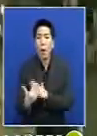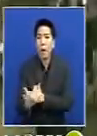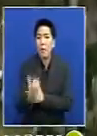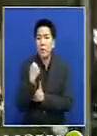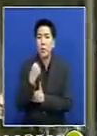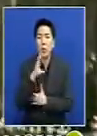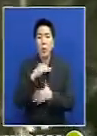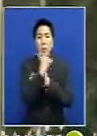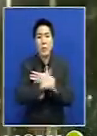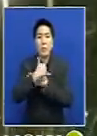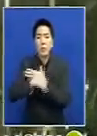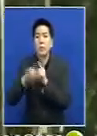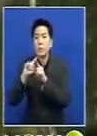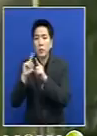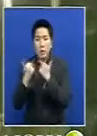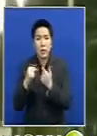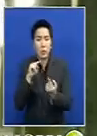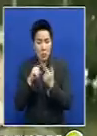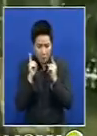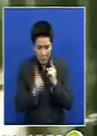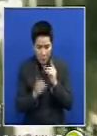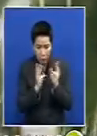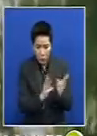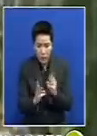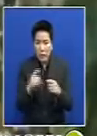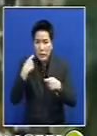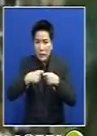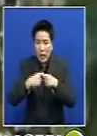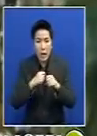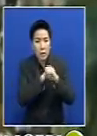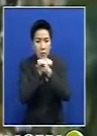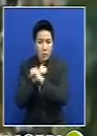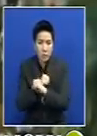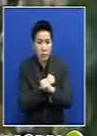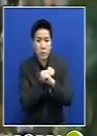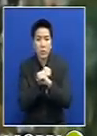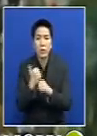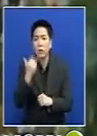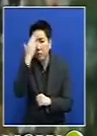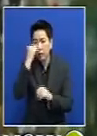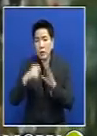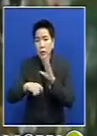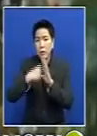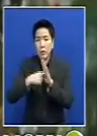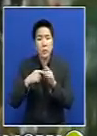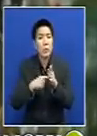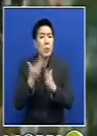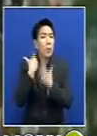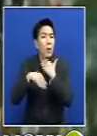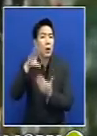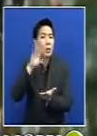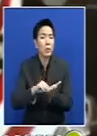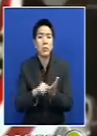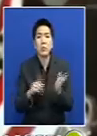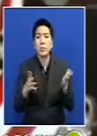ของทุกประเทศในปัจจุบันเพราะเป็นปฏิบัติการที่ยากแก่การป้องกันเนื่องจากผู้ก่อเหตุไม่มีประวัติอาชญาก